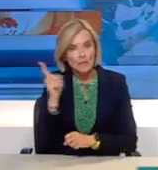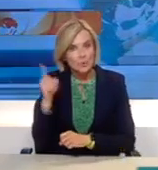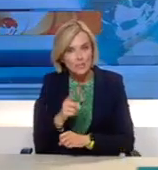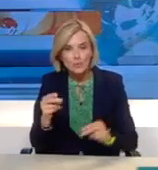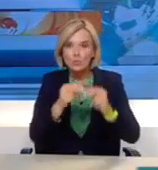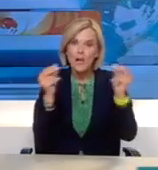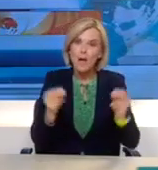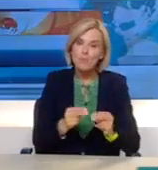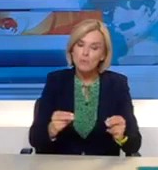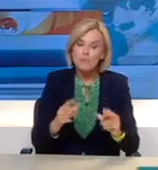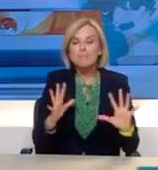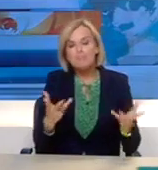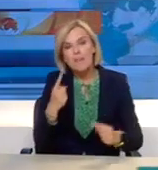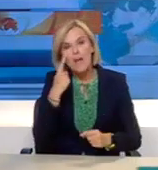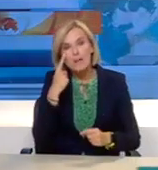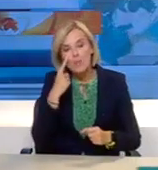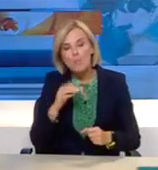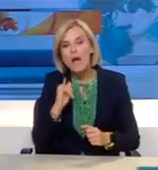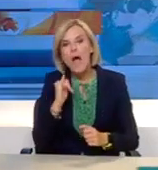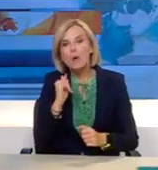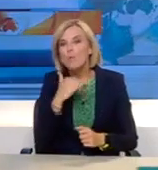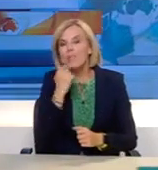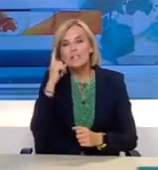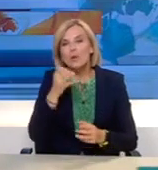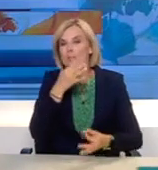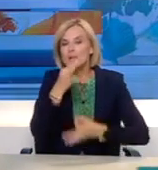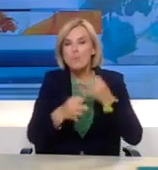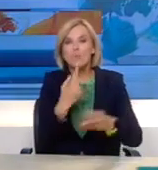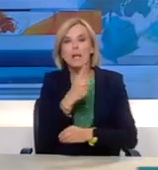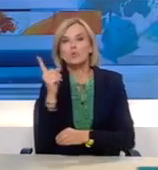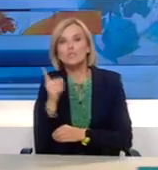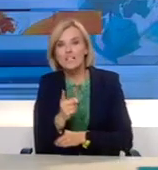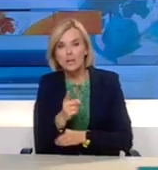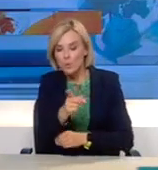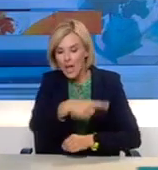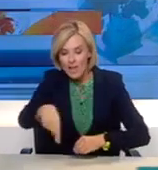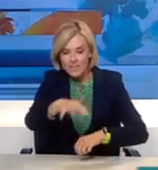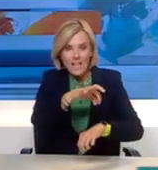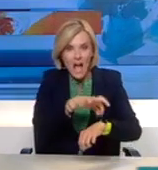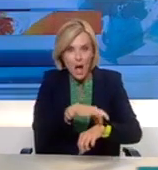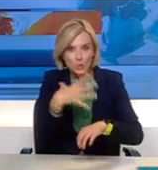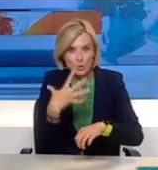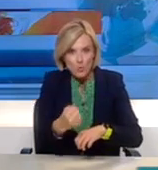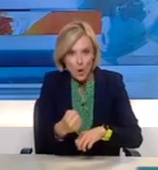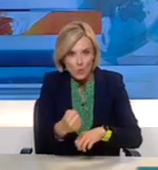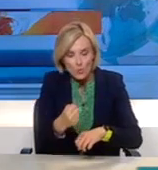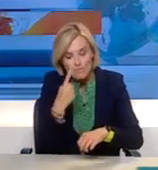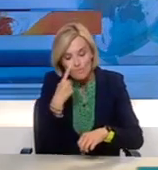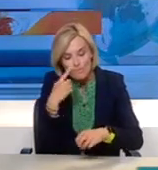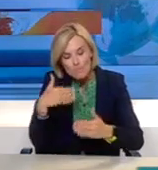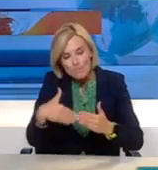αποτελεσμάτων και επομένως δεν μπορούν να χρησιμοποιηθούν για τη διάγνωση σε συγκεκριμένους ασθενείς, αλλά μόνο στα